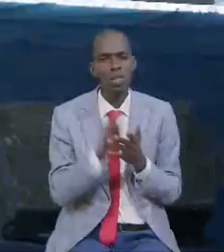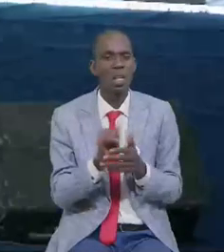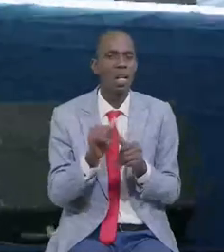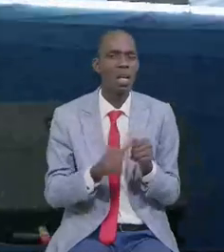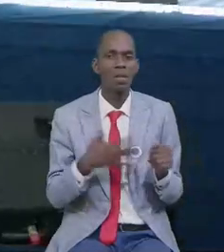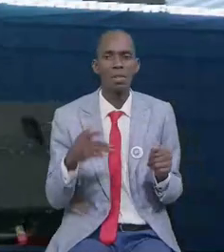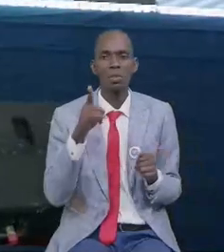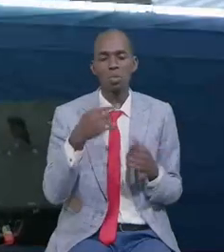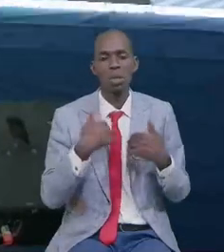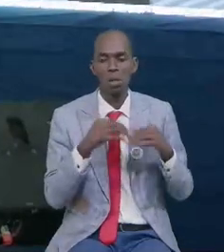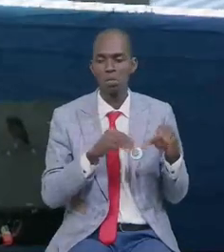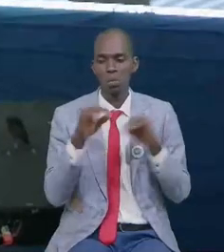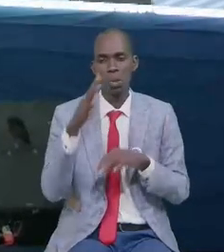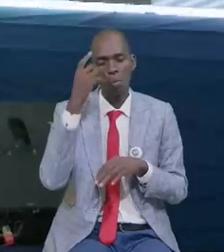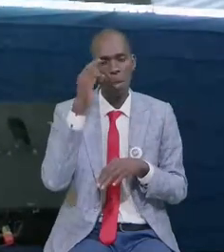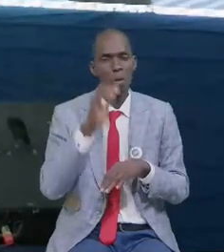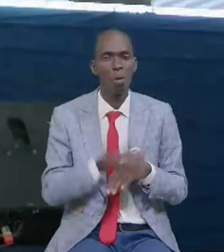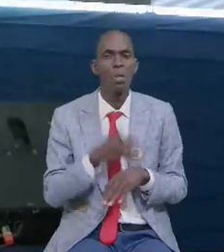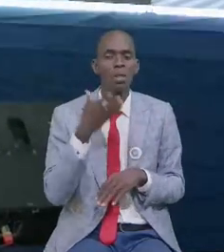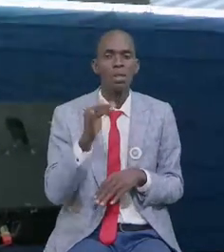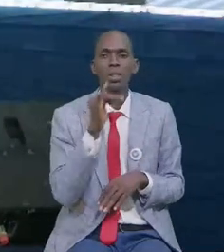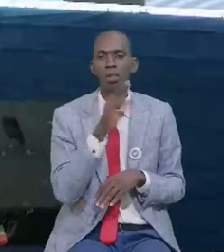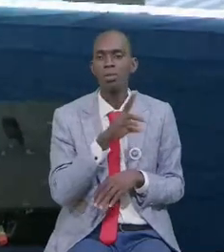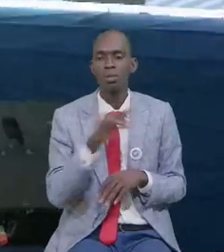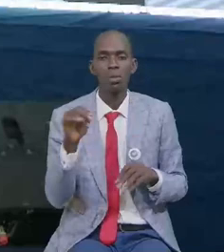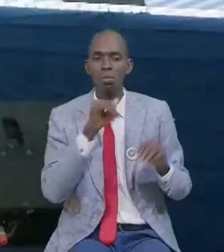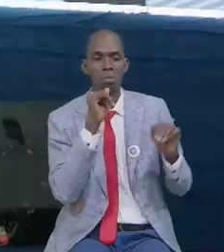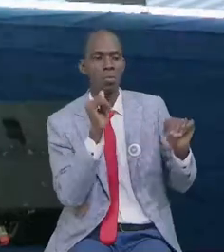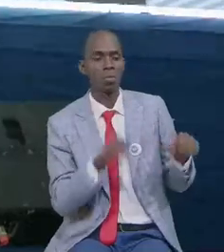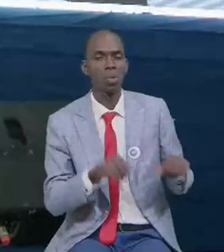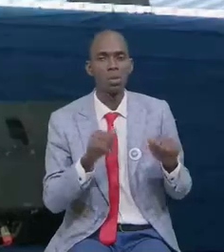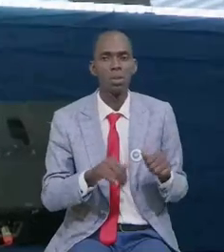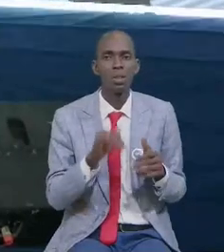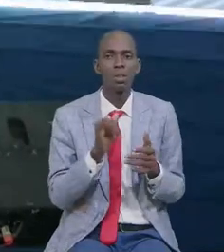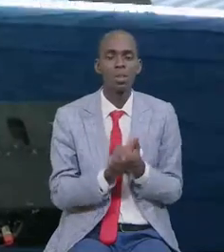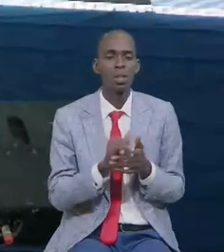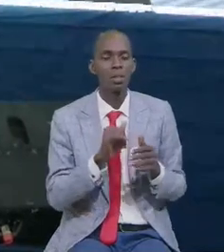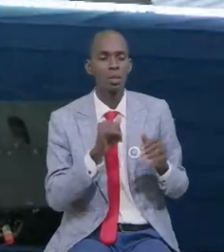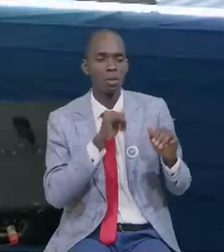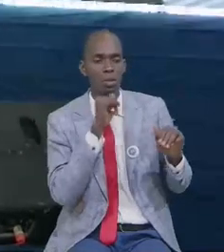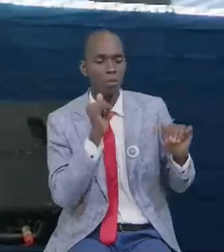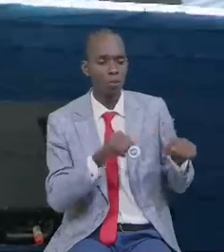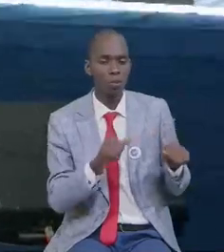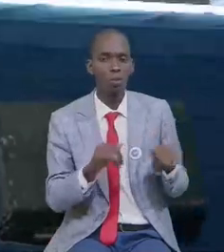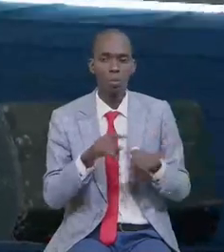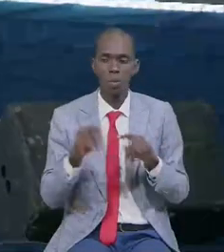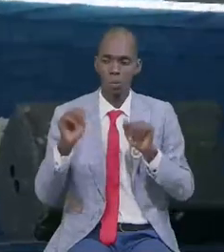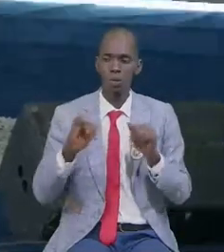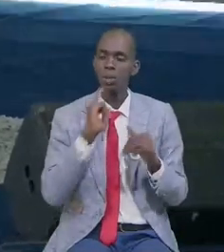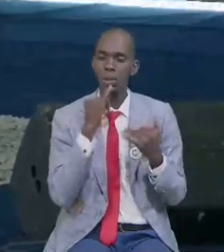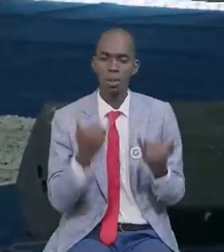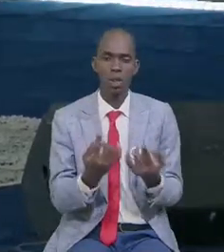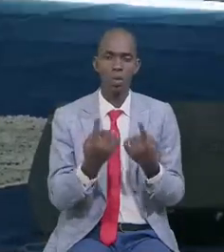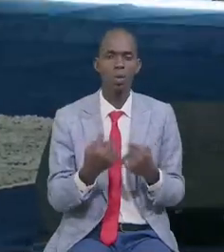que tout ce sur quoi tu placeras ta pensée, il n'y aura pas d'impossibilité, que la possibilité est venue, que